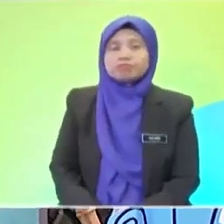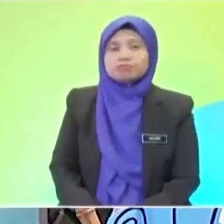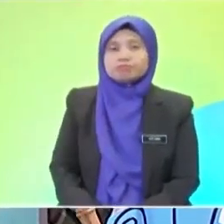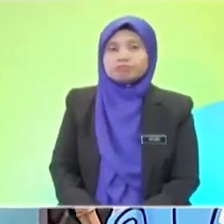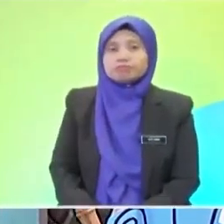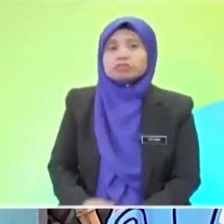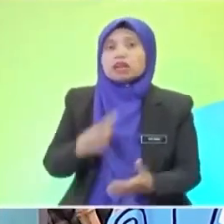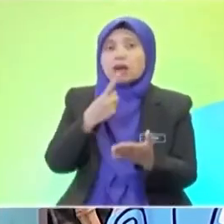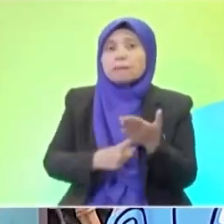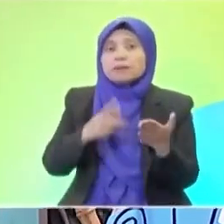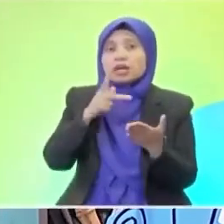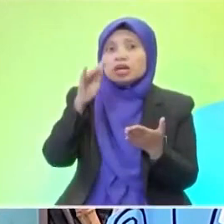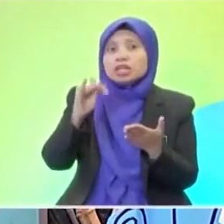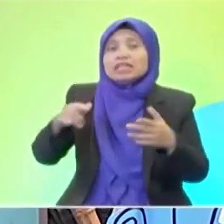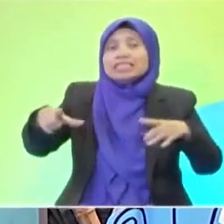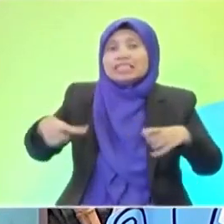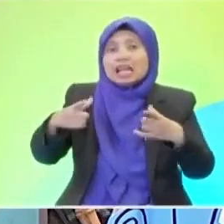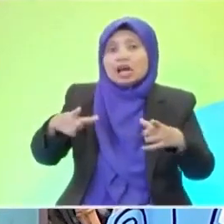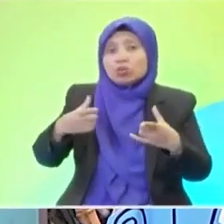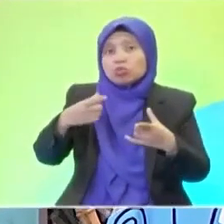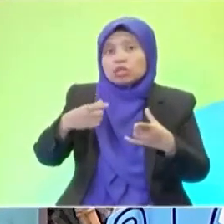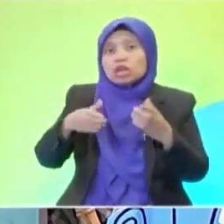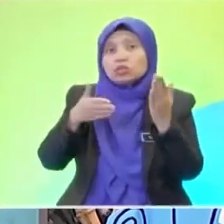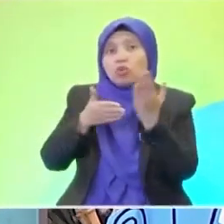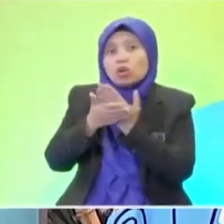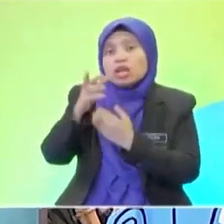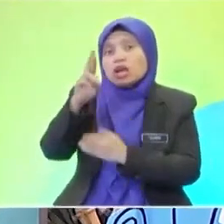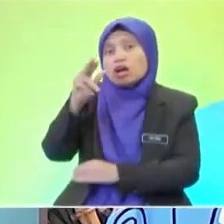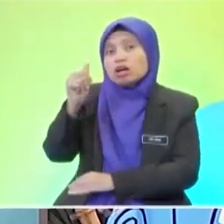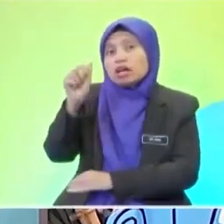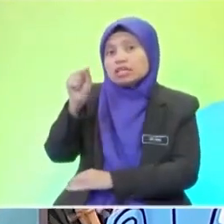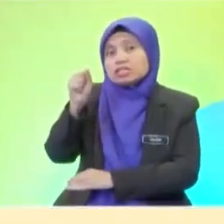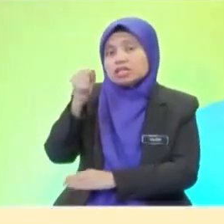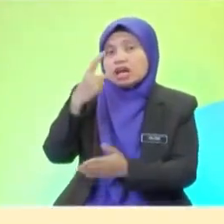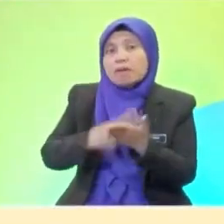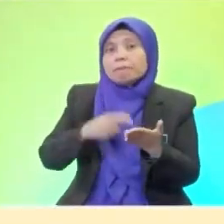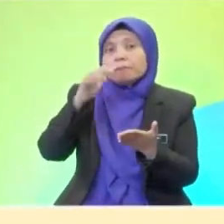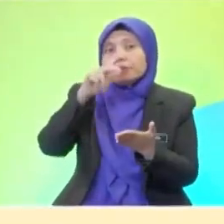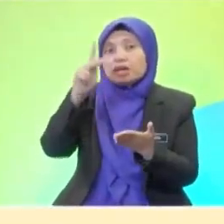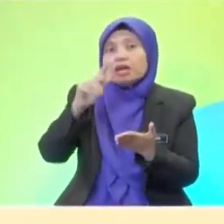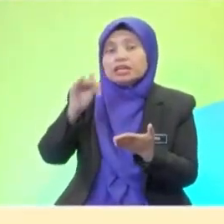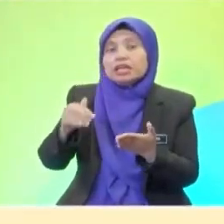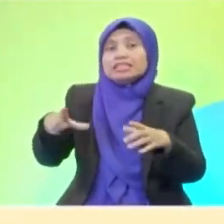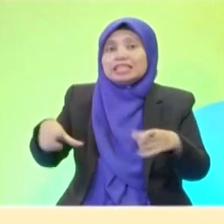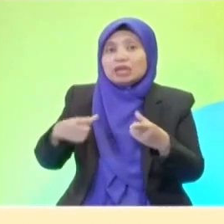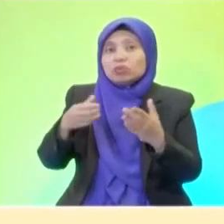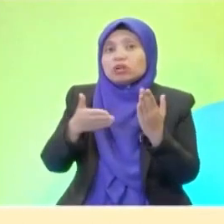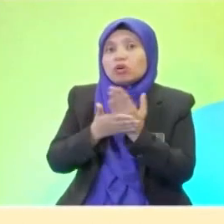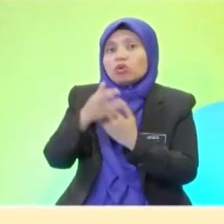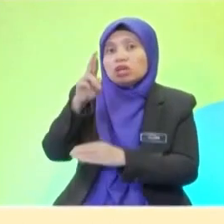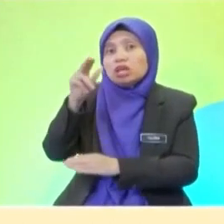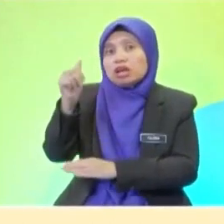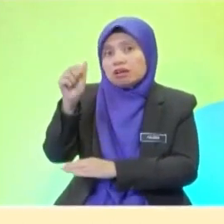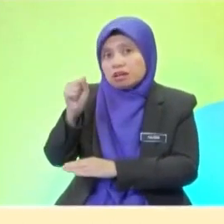soalnya apakah yang dilakukan oleh ras apakah yang dilakukan oleh ras Aku belum